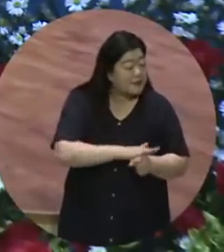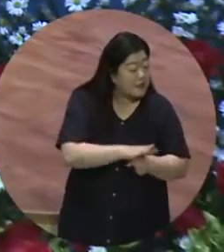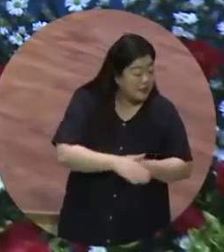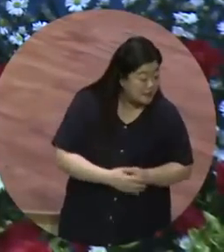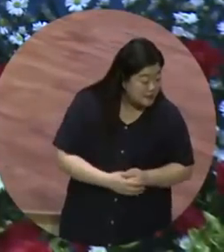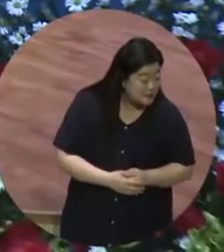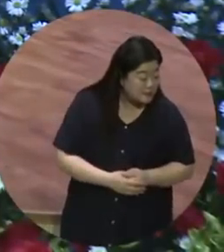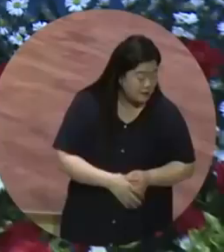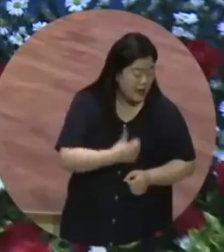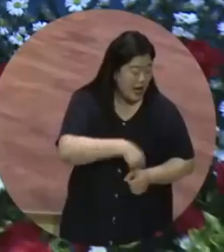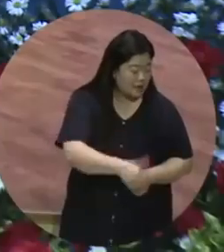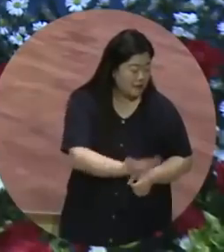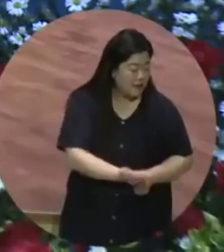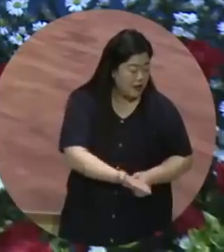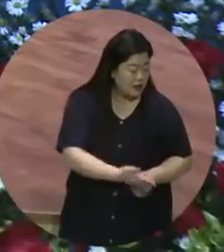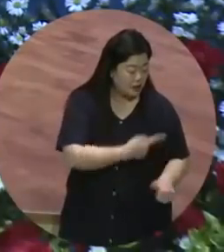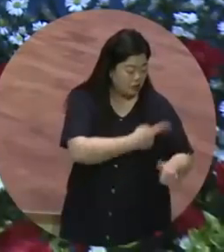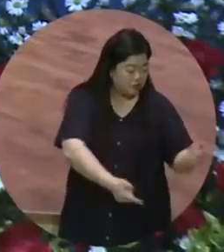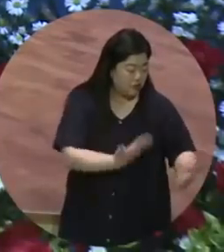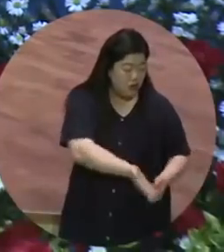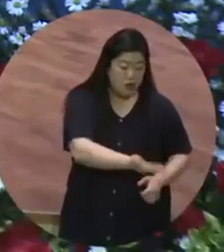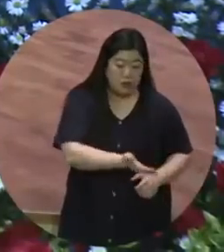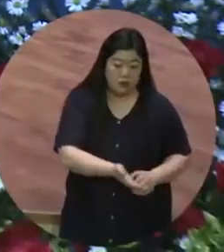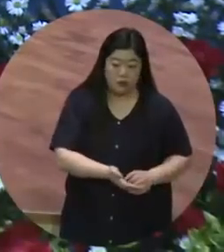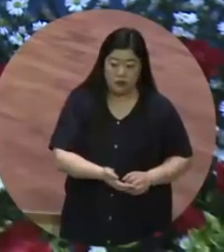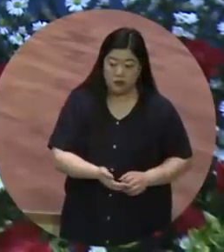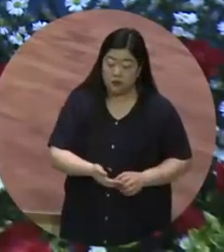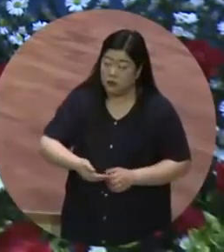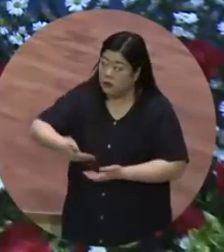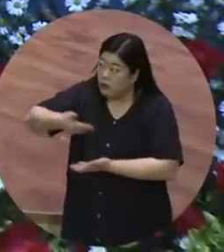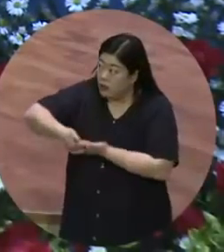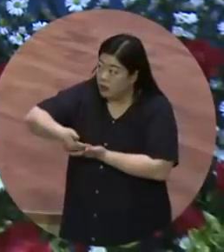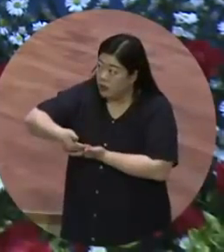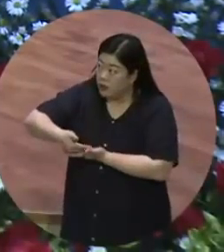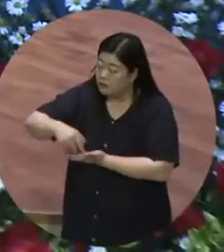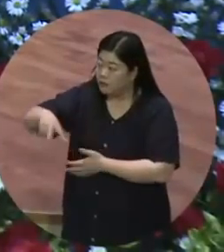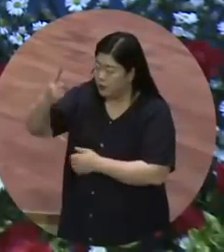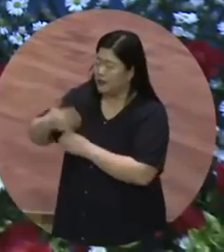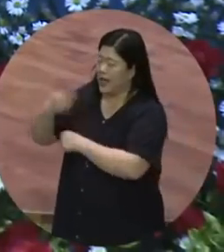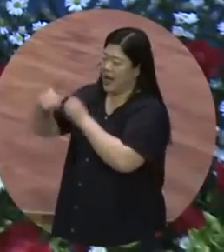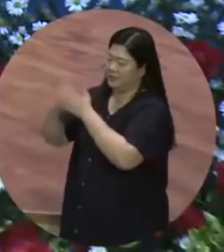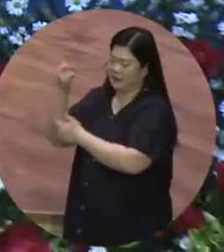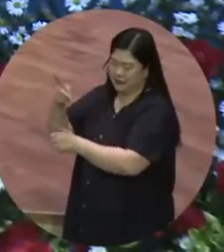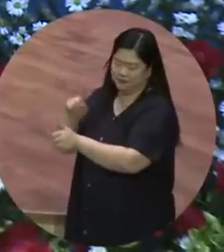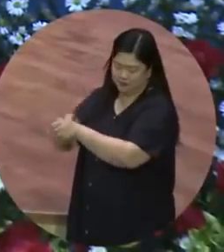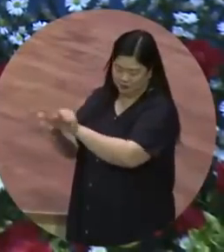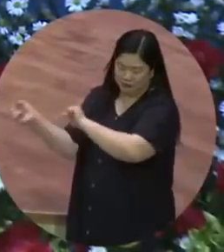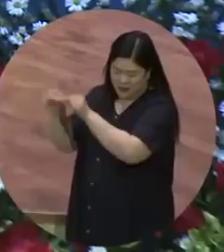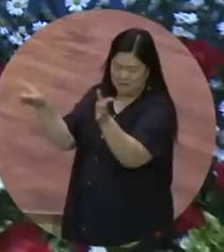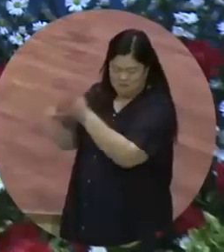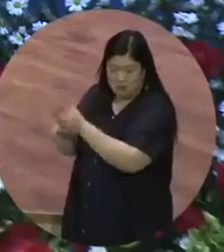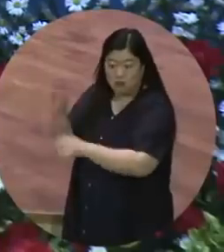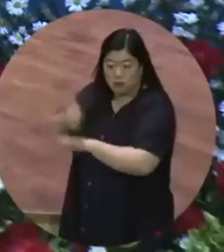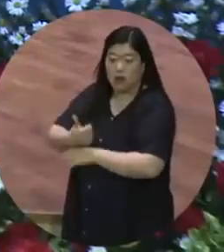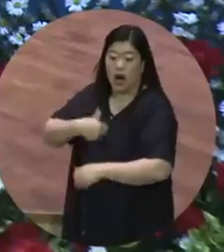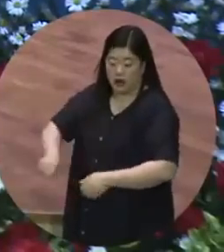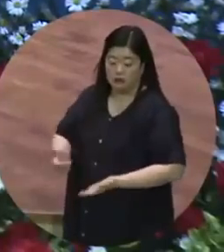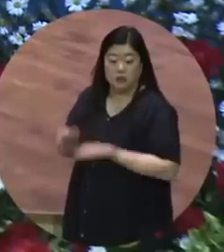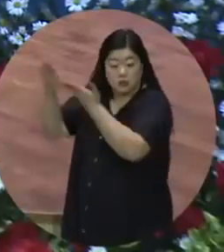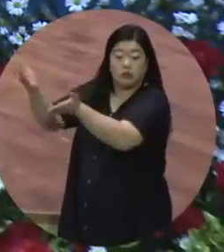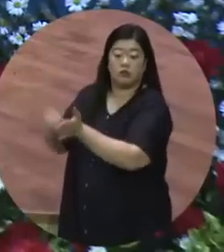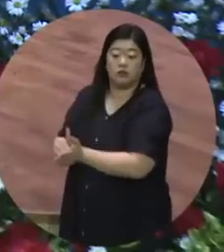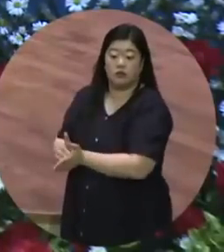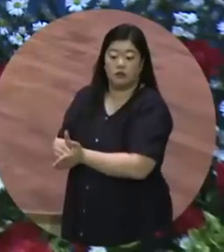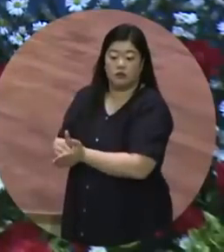줄을 믿었더라. 이 정도 된 거요. 하나님을 처음 한 거요. 하나님께서는 이런 아브라함의 삶을